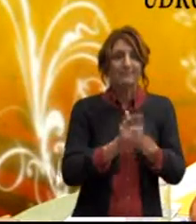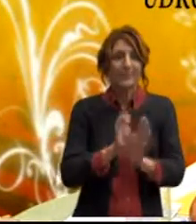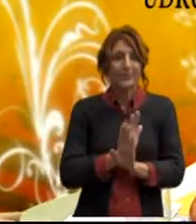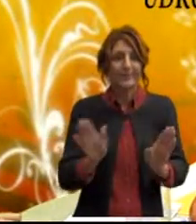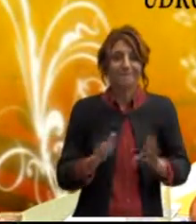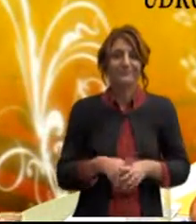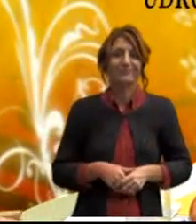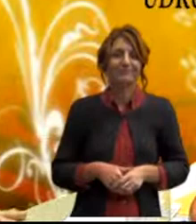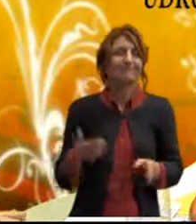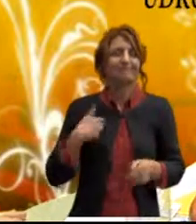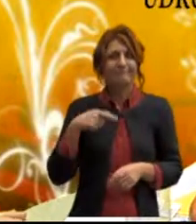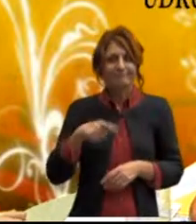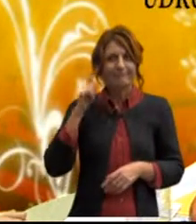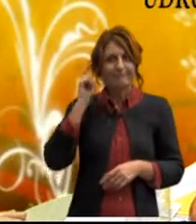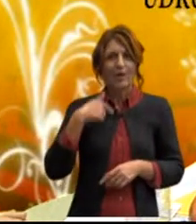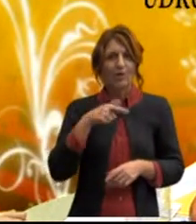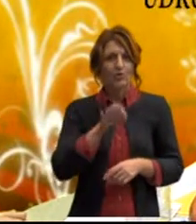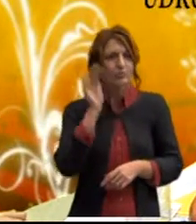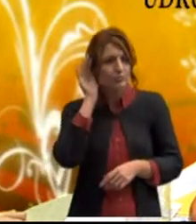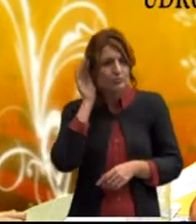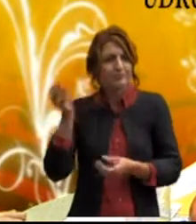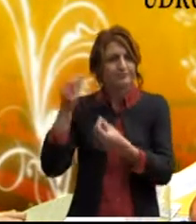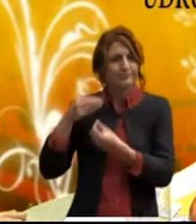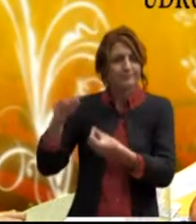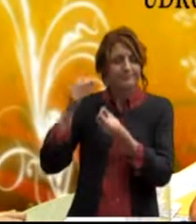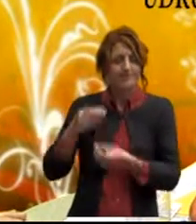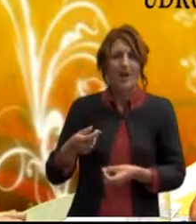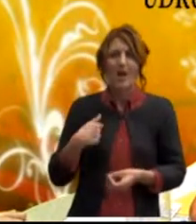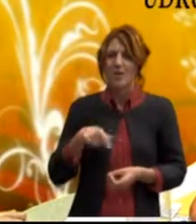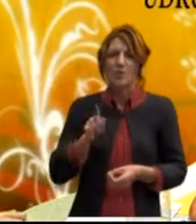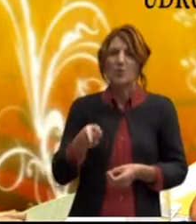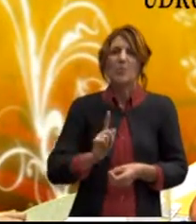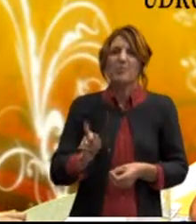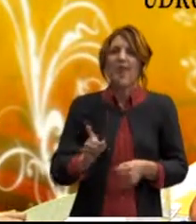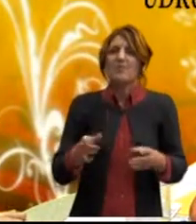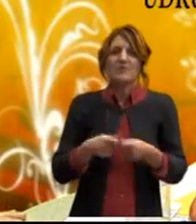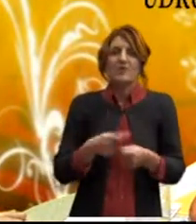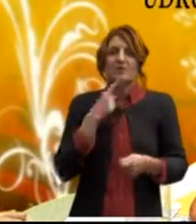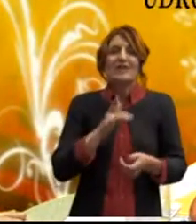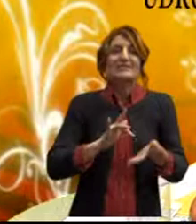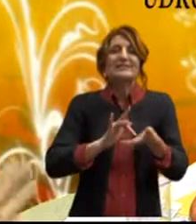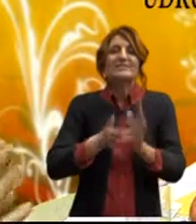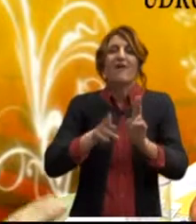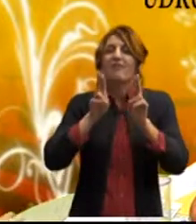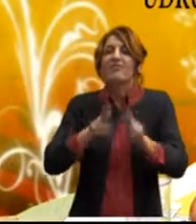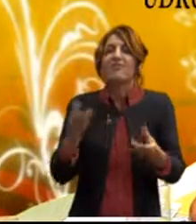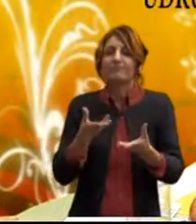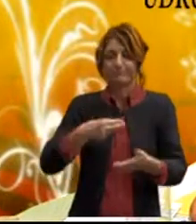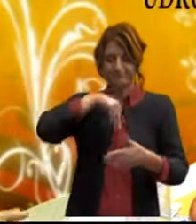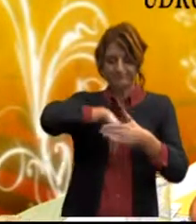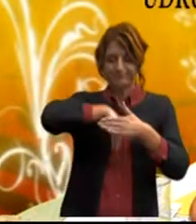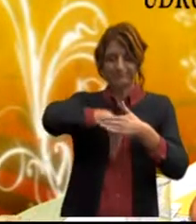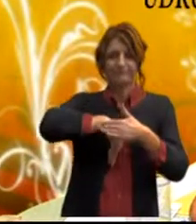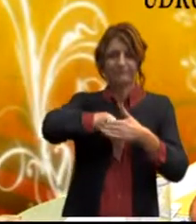kad pomislim ovako, kad vas jako dobro slušam, zapravo to nije floskula više, sve je u nama. Apsolutno. Kad